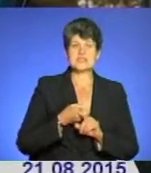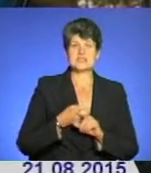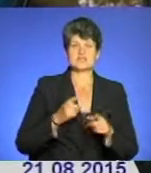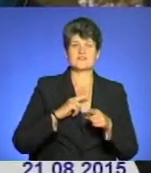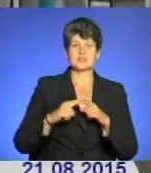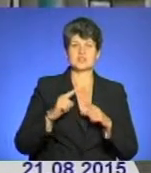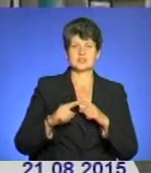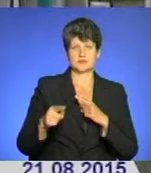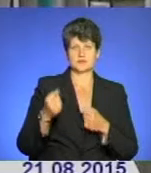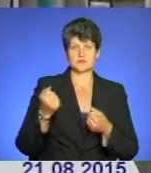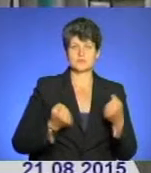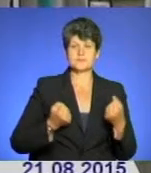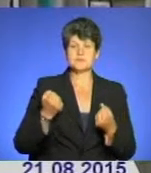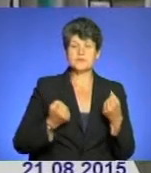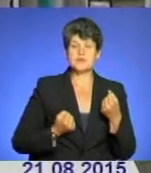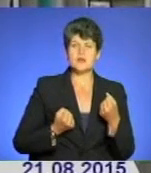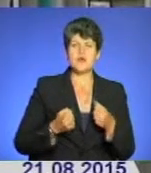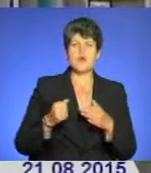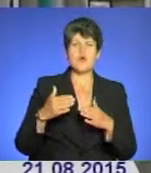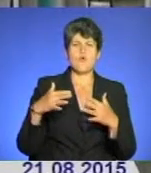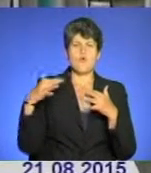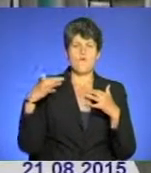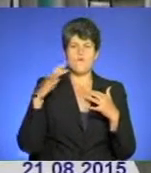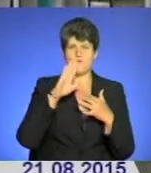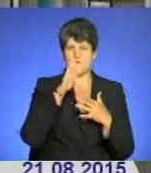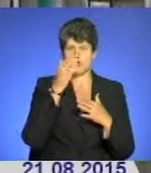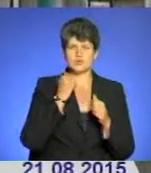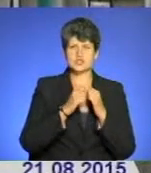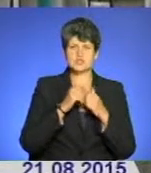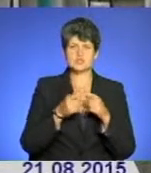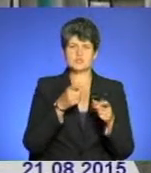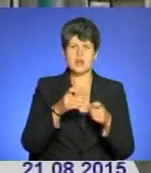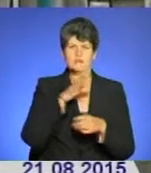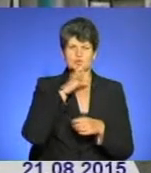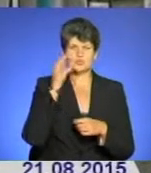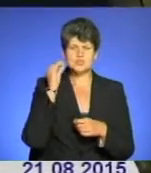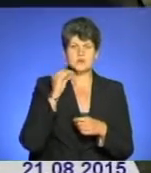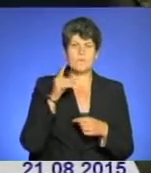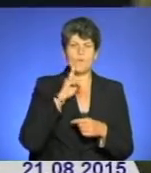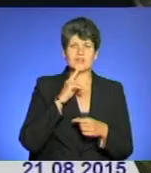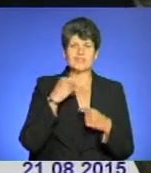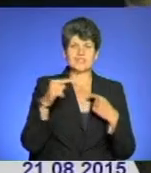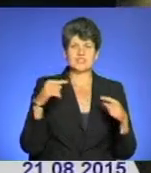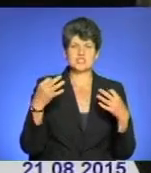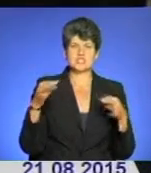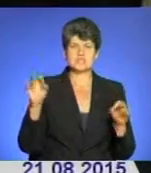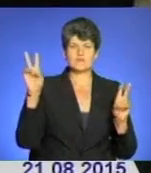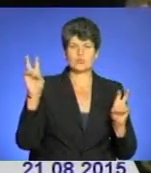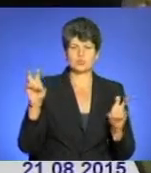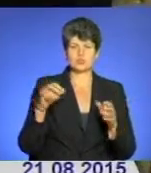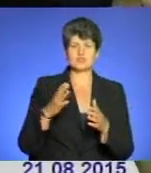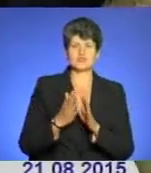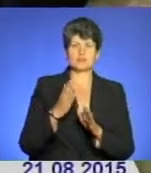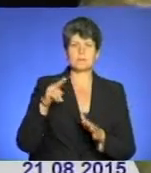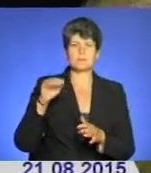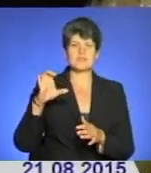швидкості коліс. Ворог найчастіше обстрілює українські бойові позиції ночами. Тож поки інші свободівці чергують у пісках,